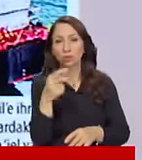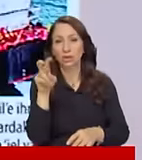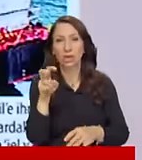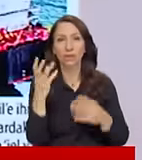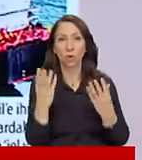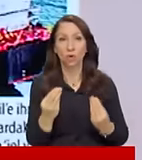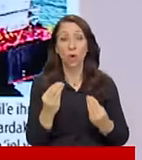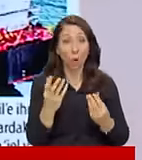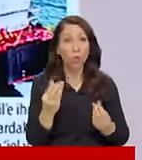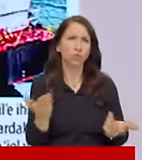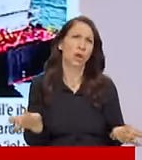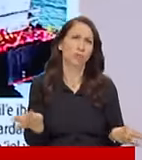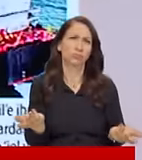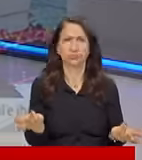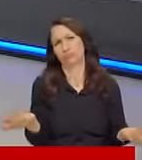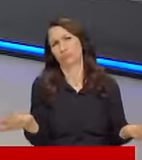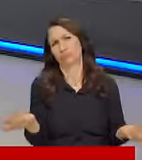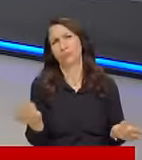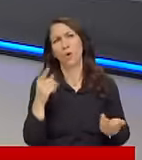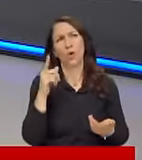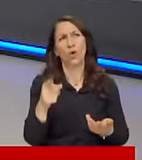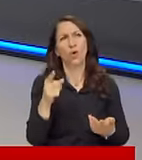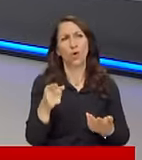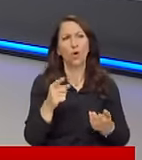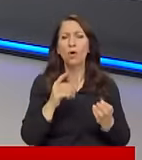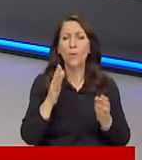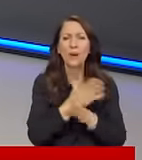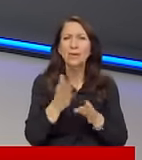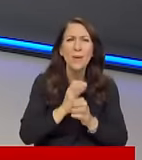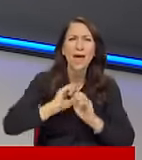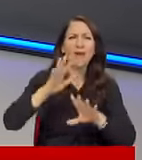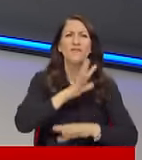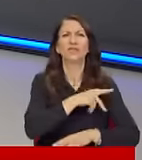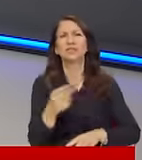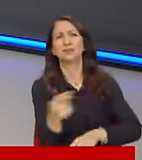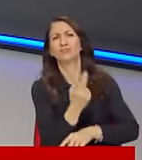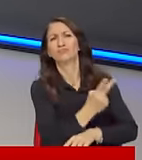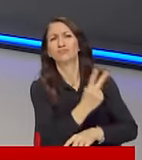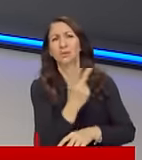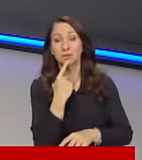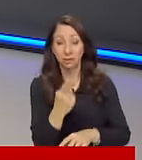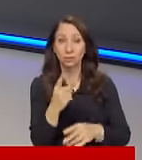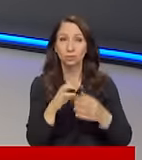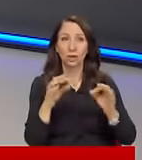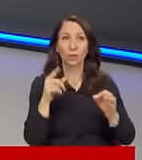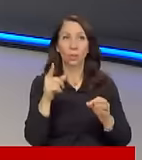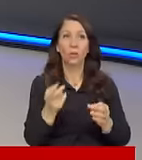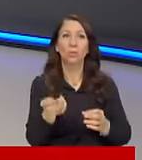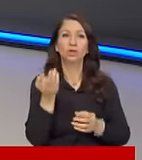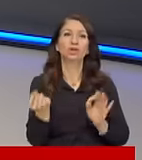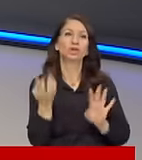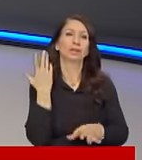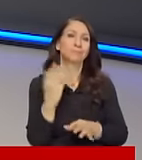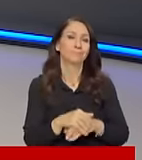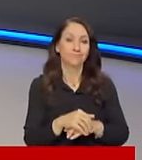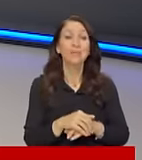%3,8 oldu. Olur mu canım? Aslında o gönderilenler Filistin'e gidiyor sözleri de bu şekilde boşa düştü.